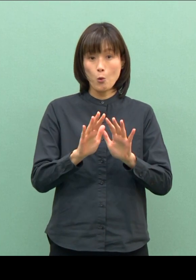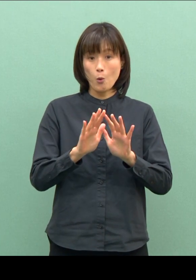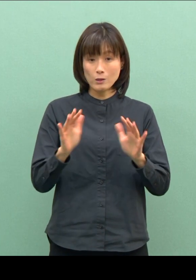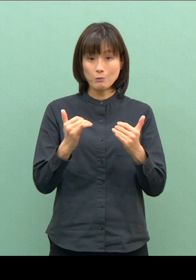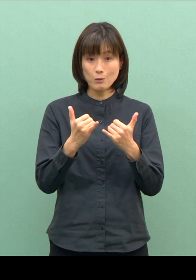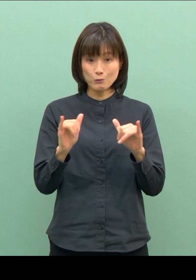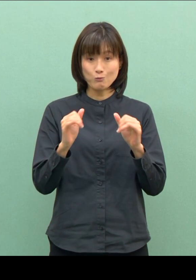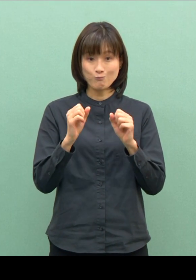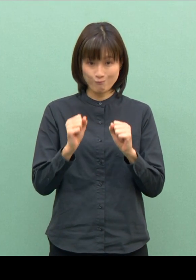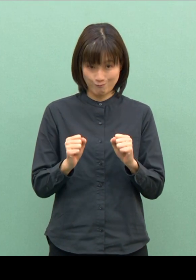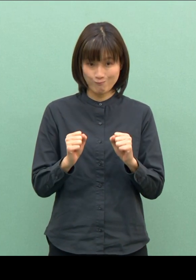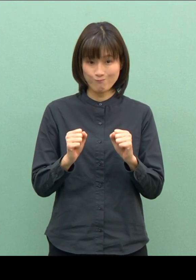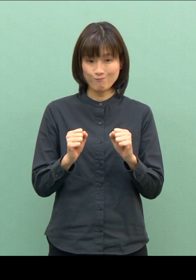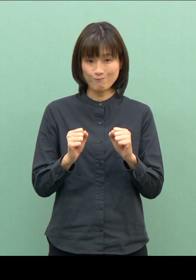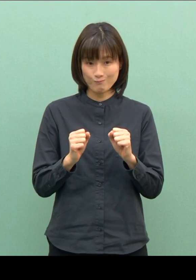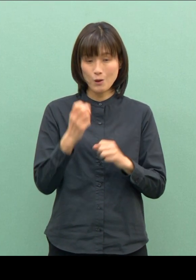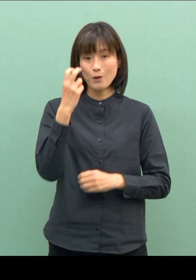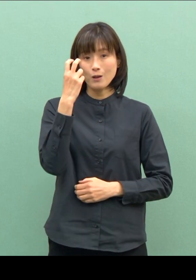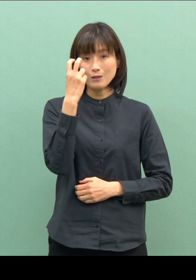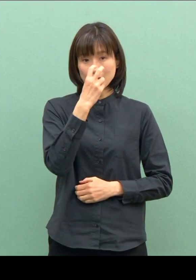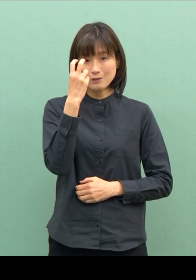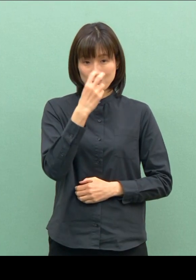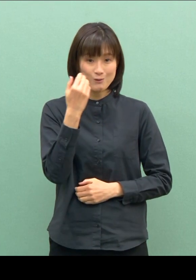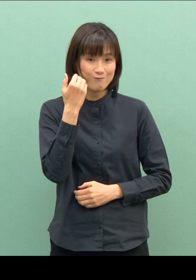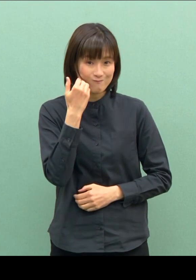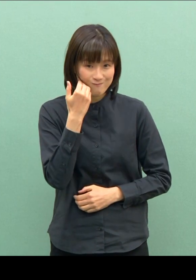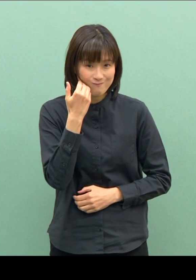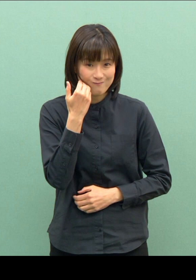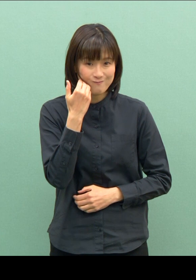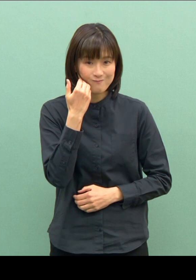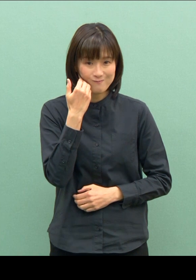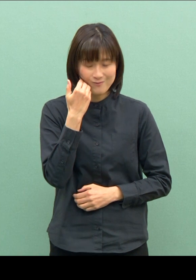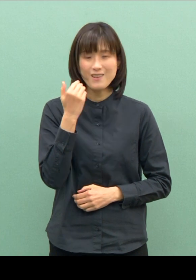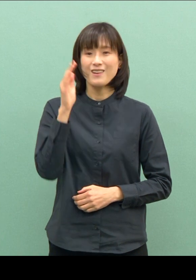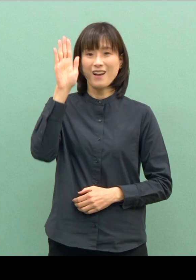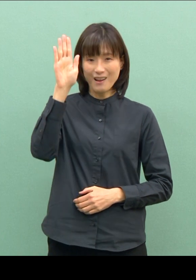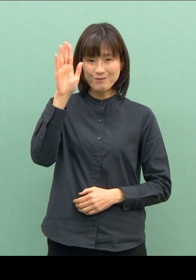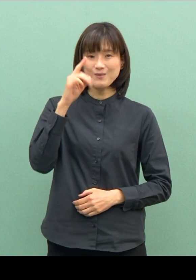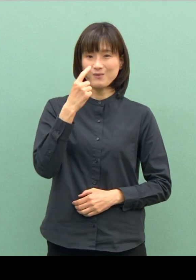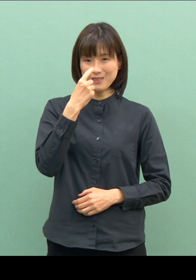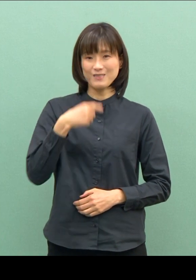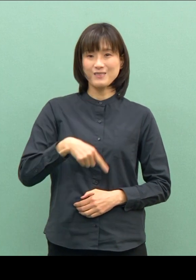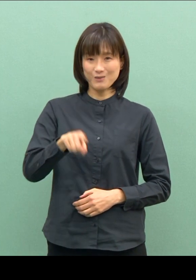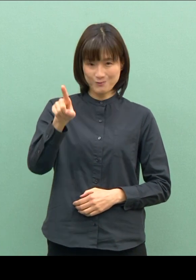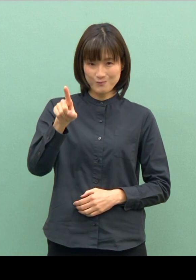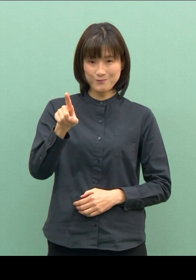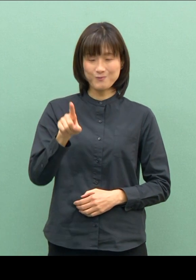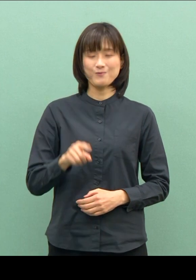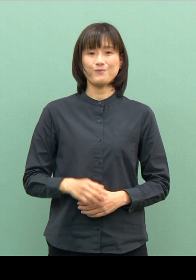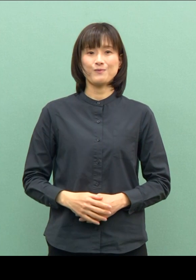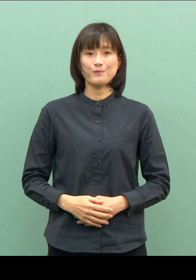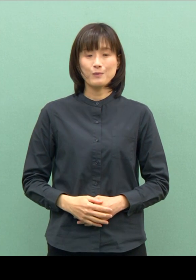よ。誰か詳しく調べてくれないかい？ はい、私が行ってきます。